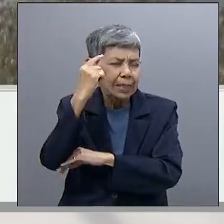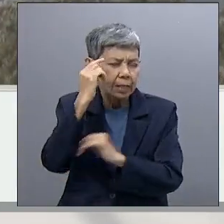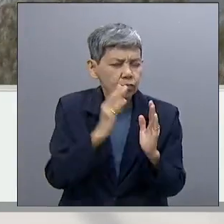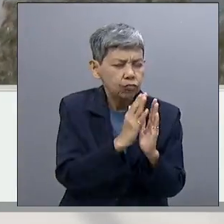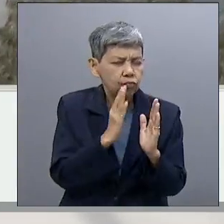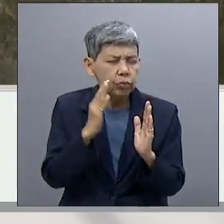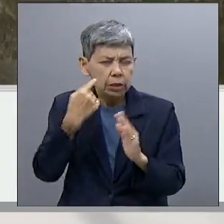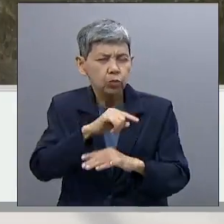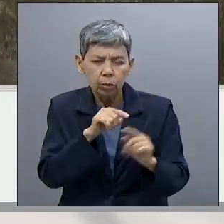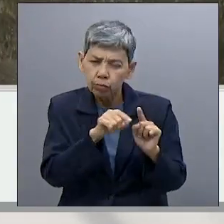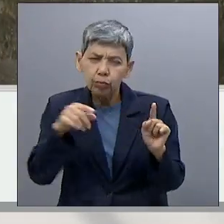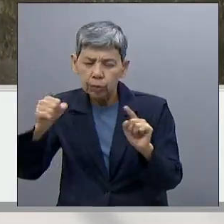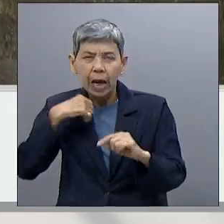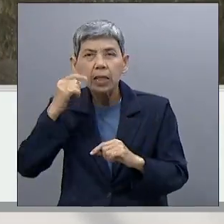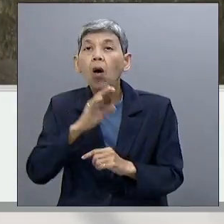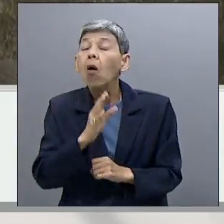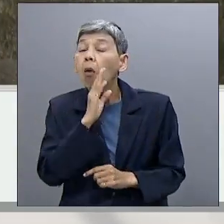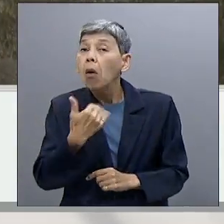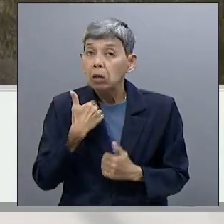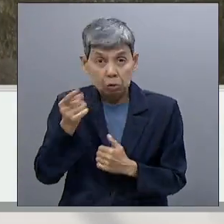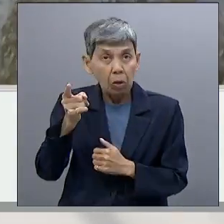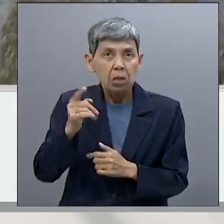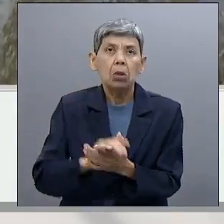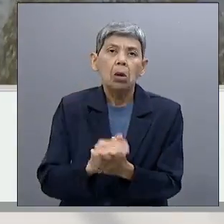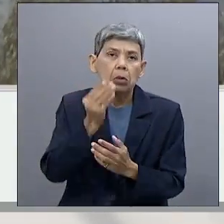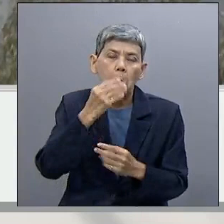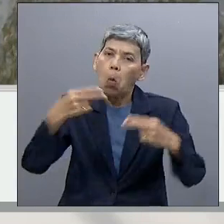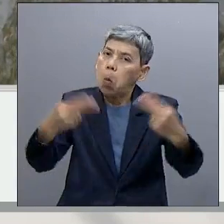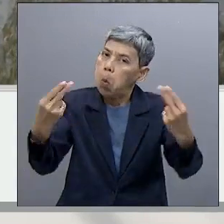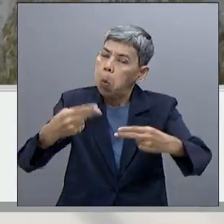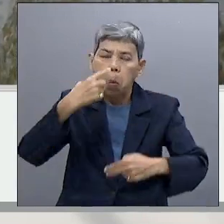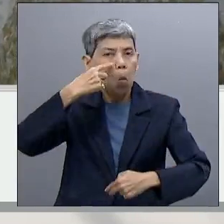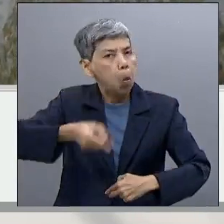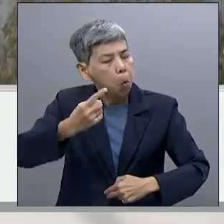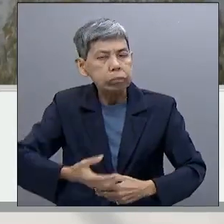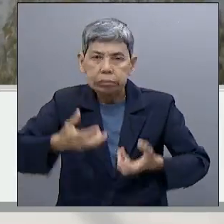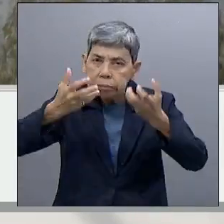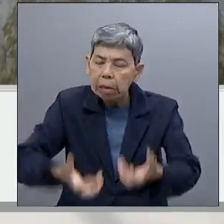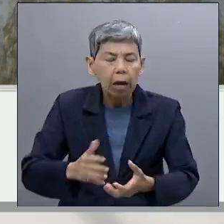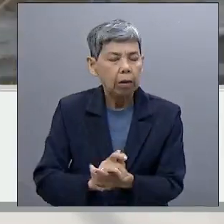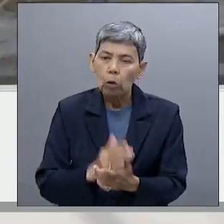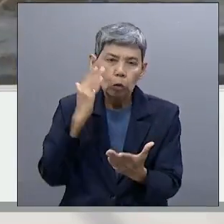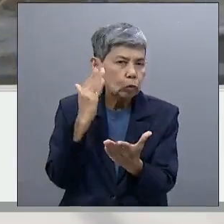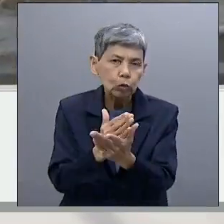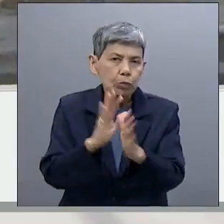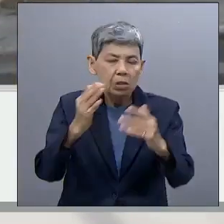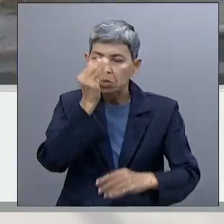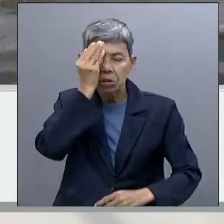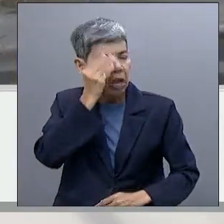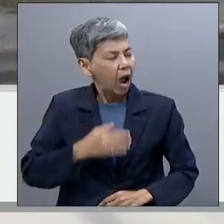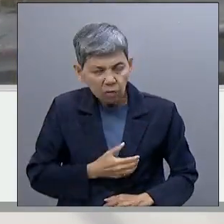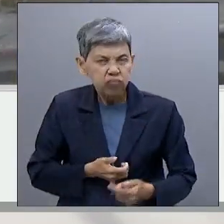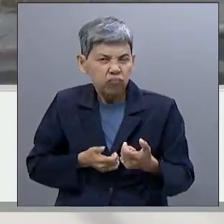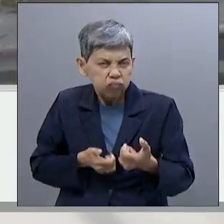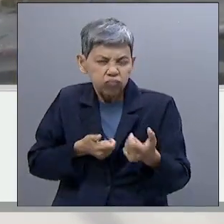ครับ แต่ทีนี้ถ้าอย่างที่บอกว่าสถานการณ์ในพื้นที่มันยังคงรุนแรงกันอยู่แล้วยังไม่มีสัญญาณว่าทางอิสราเอลอาจจะ